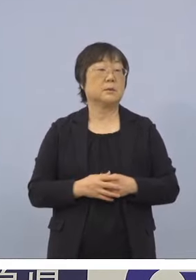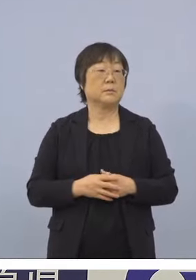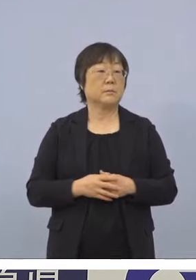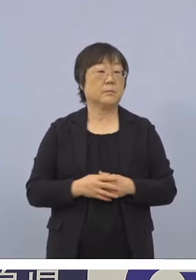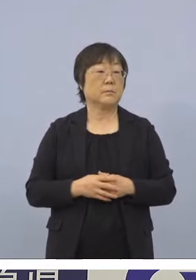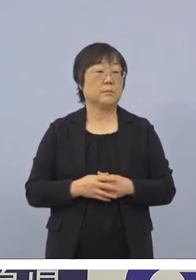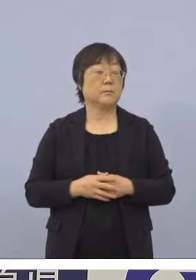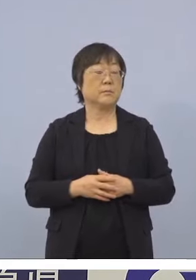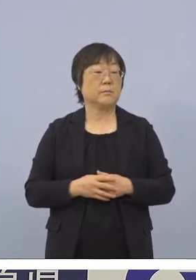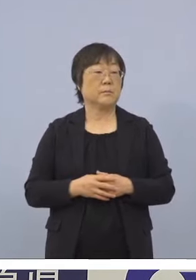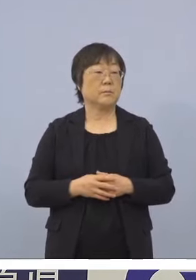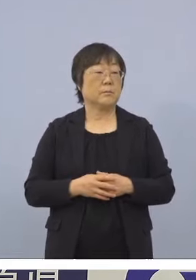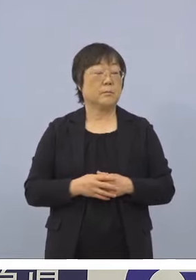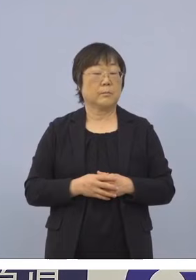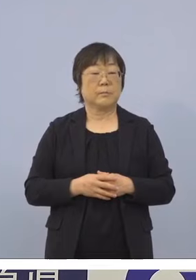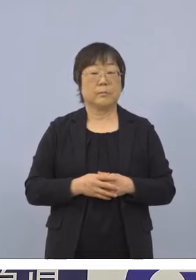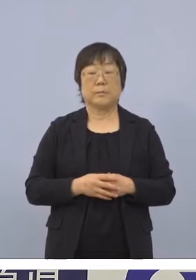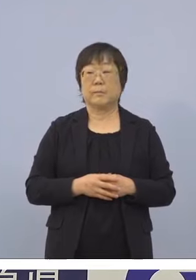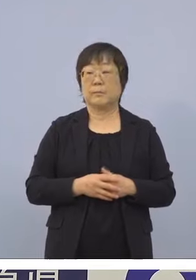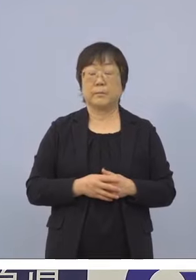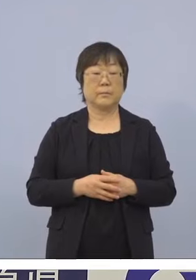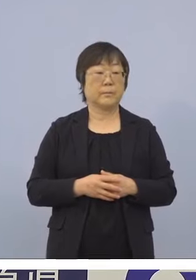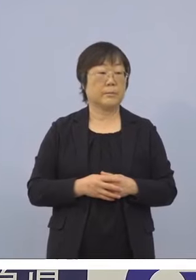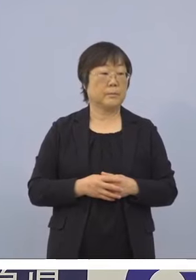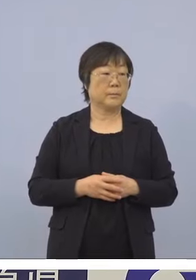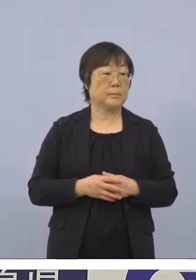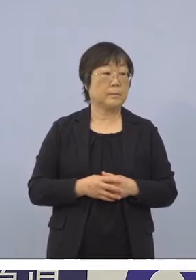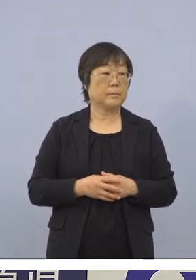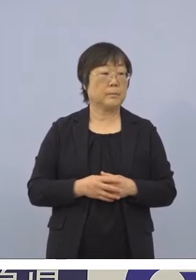います。ありがとうございます。